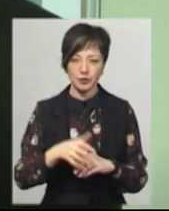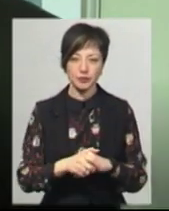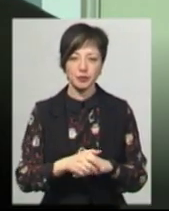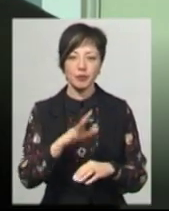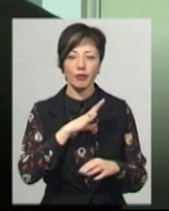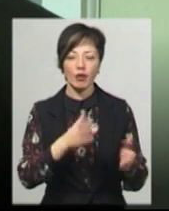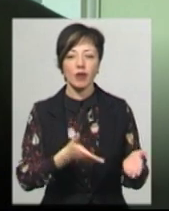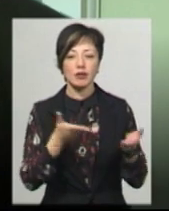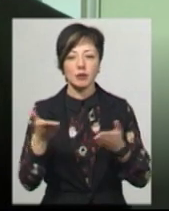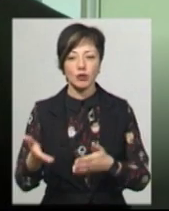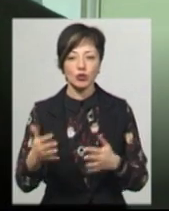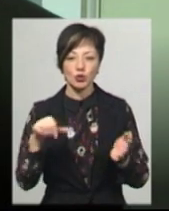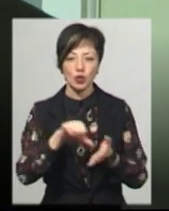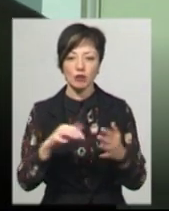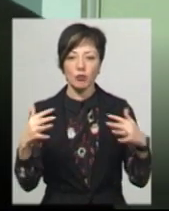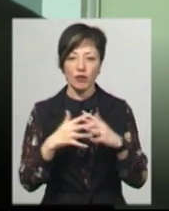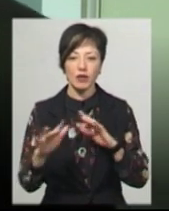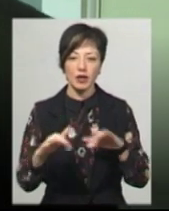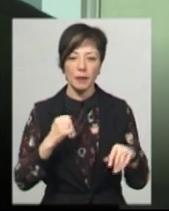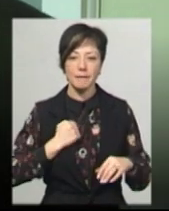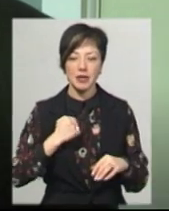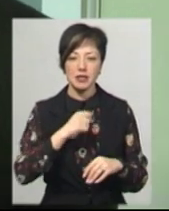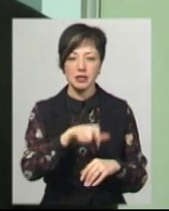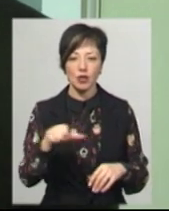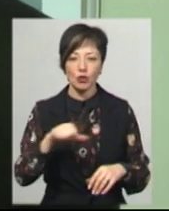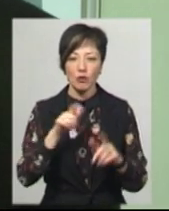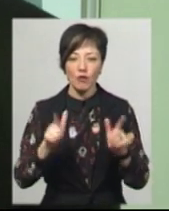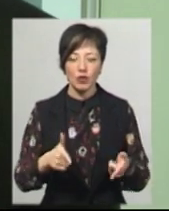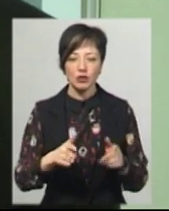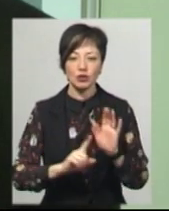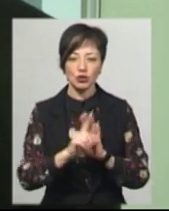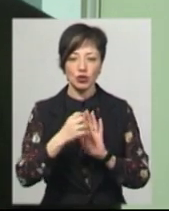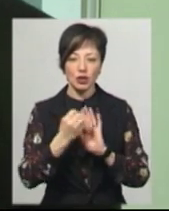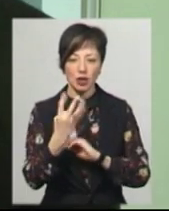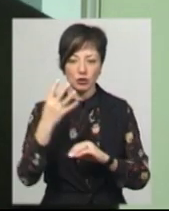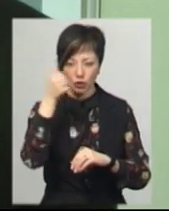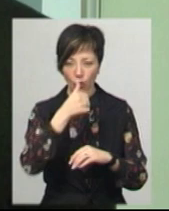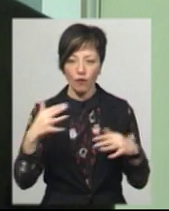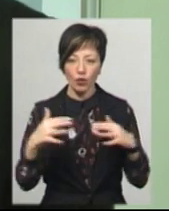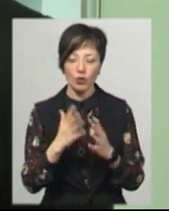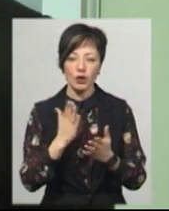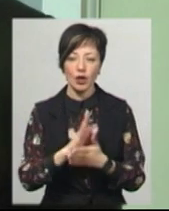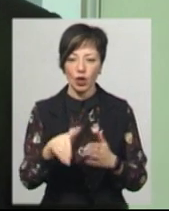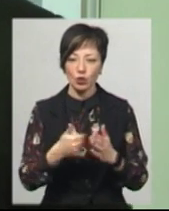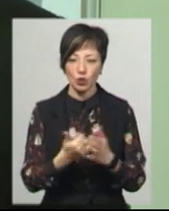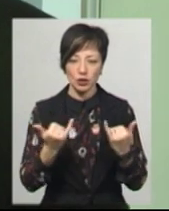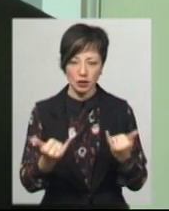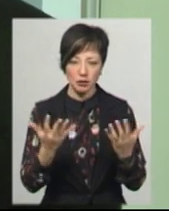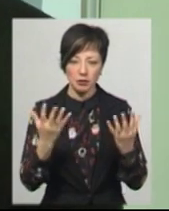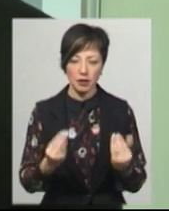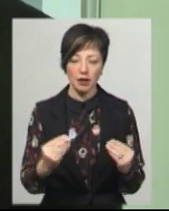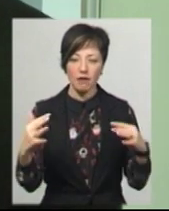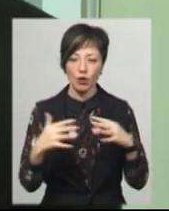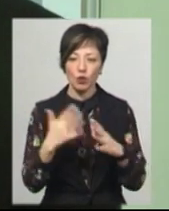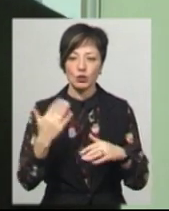були учасники бойових дій, бійці-добровольці, які з 2014 року воюють, є ті, які до цих пір воюють, так,